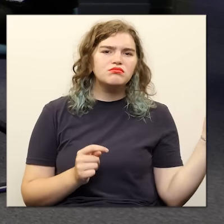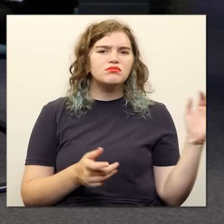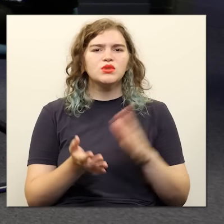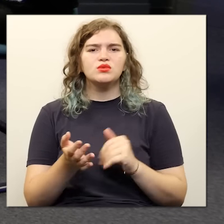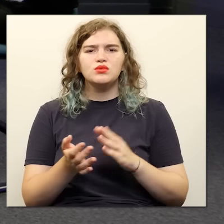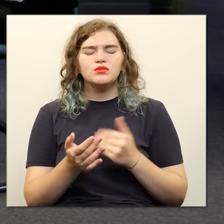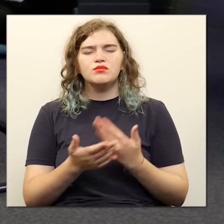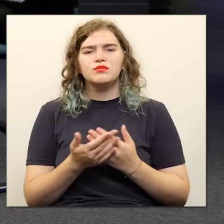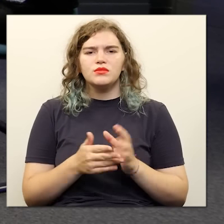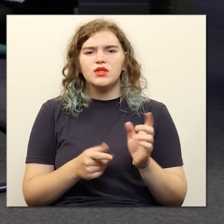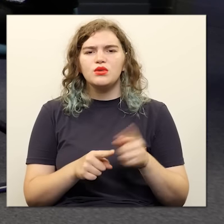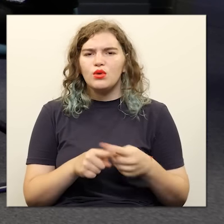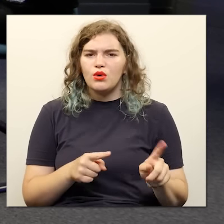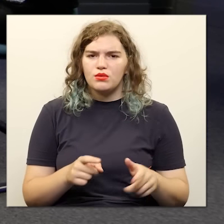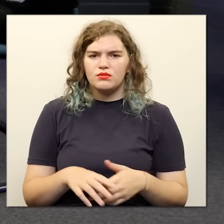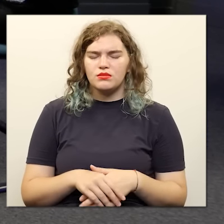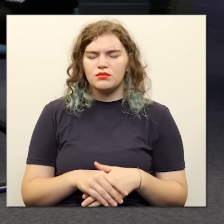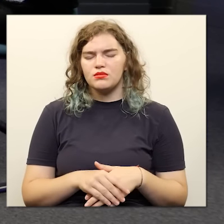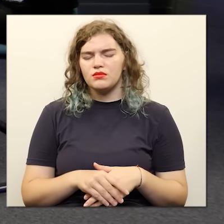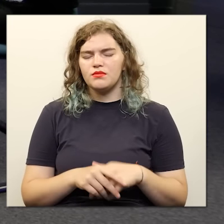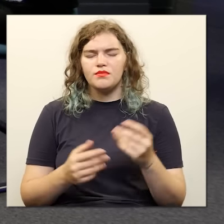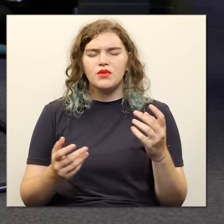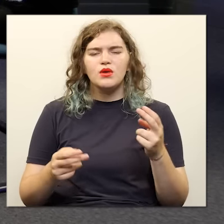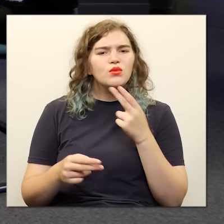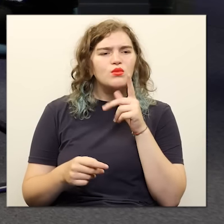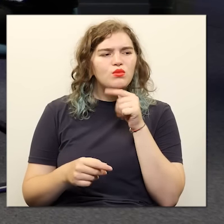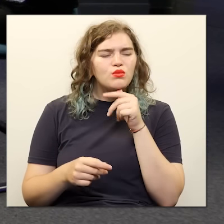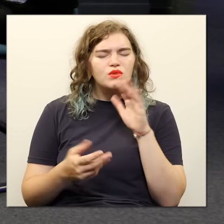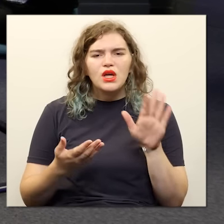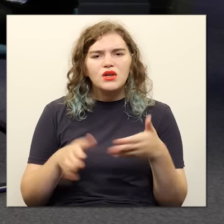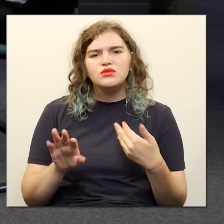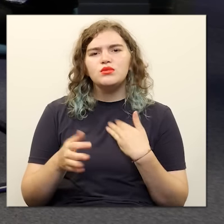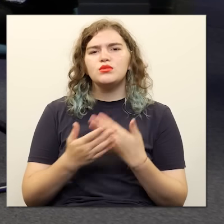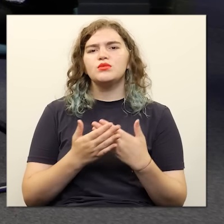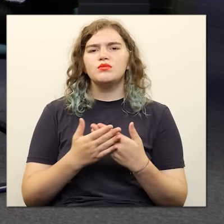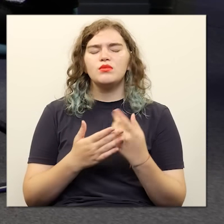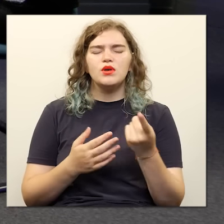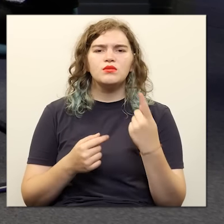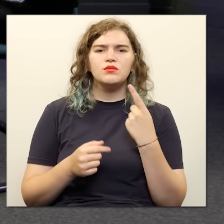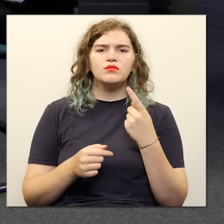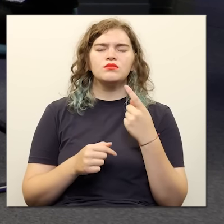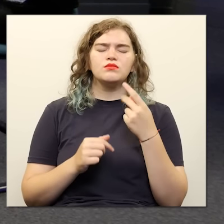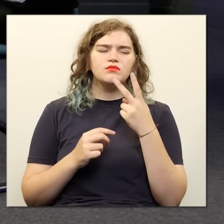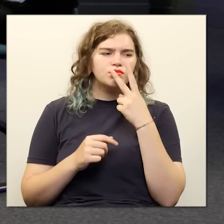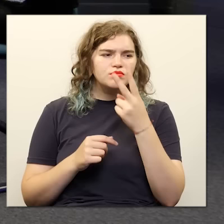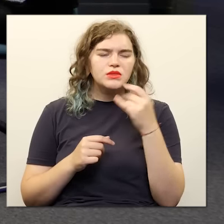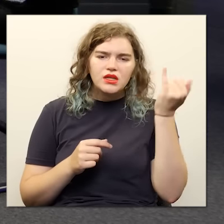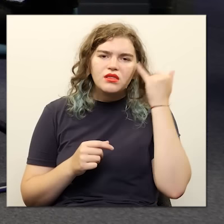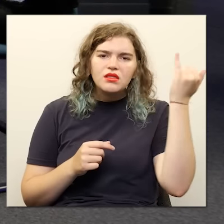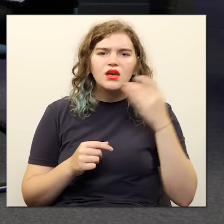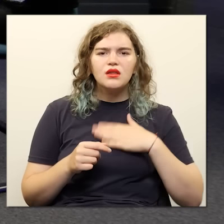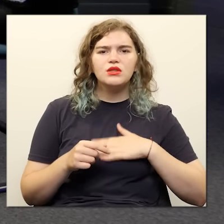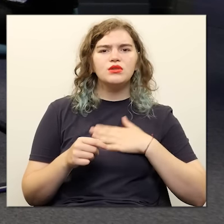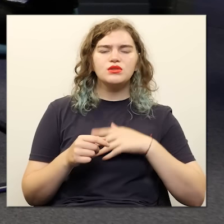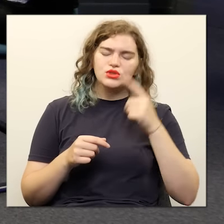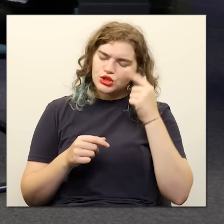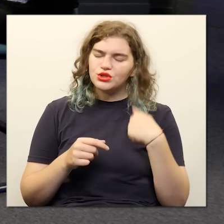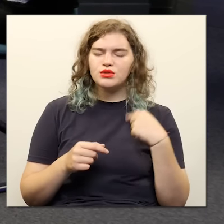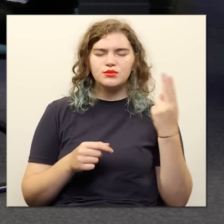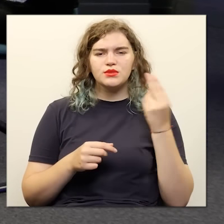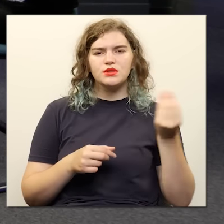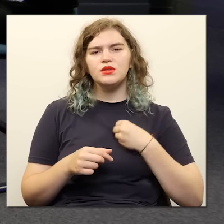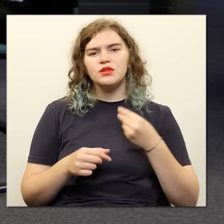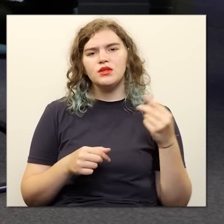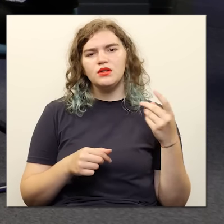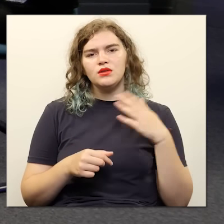auzi. Slujirea romilor. Da. Unde a început, sora Valeria, această idee, această dorință? Că știm că Dumnezeu dă